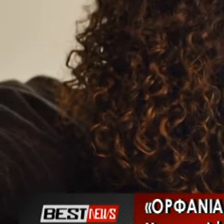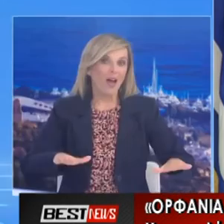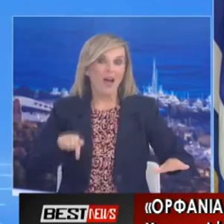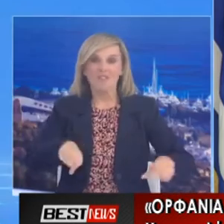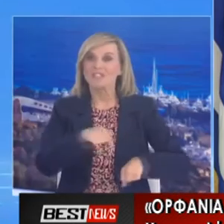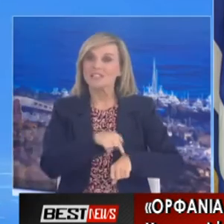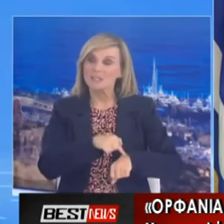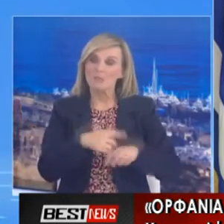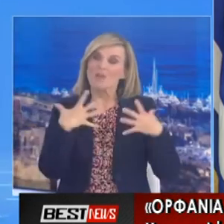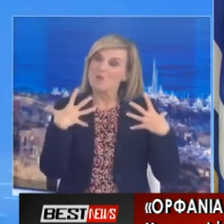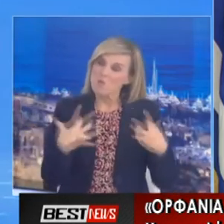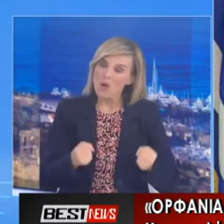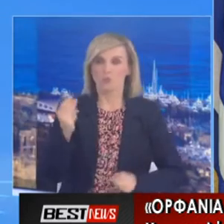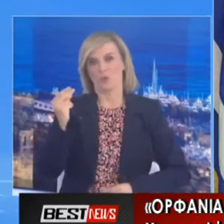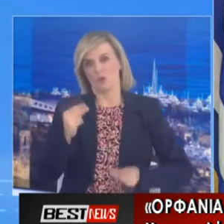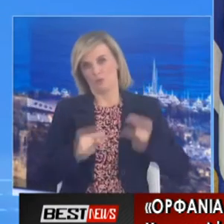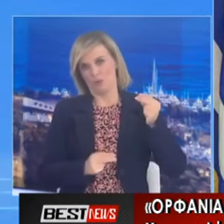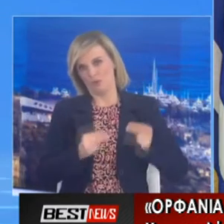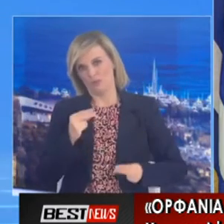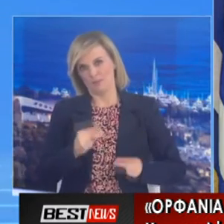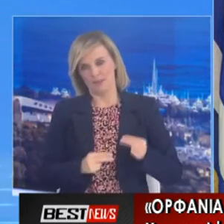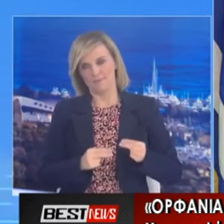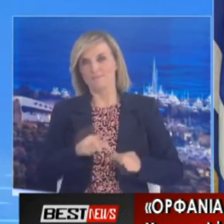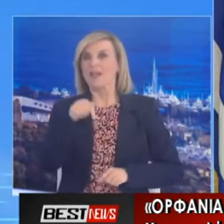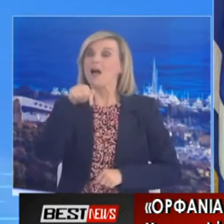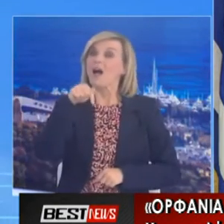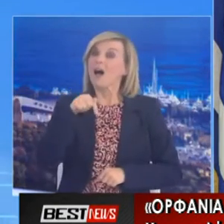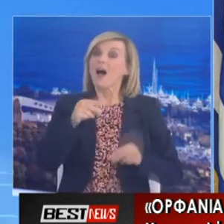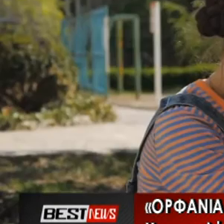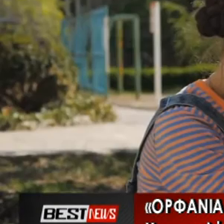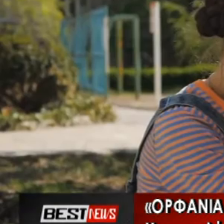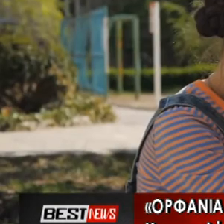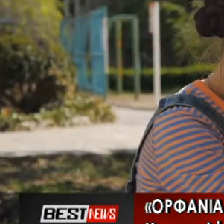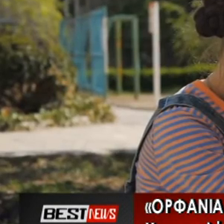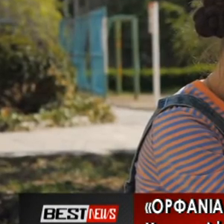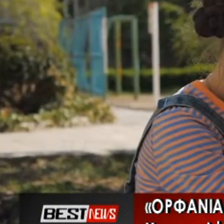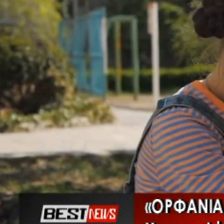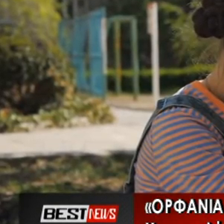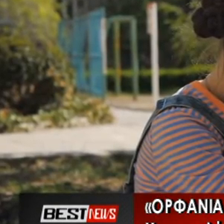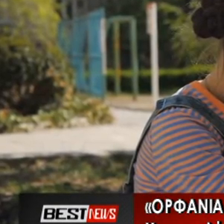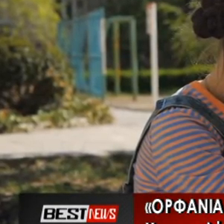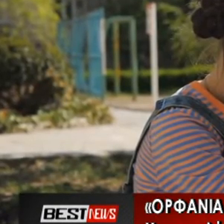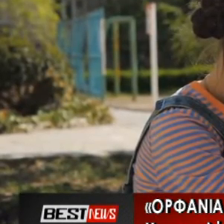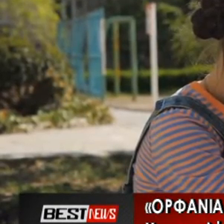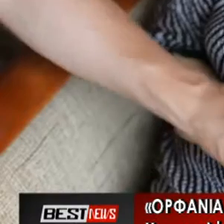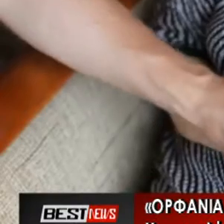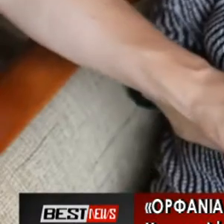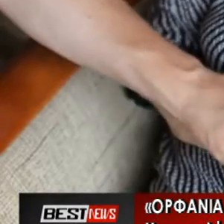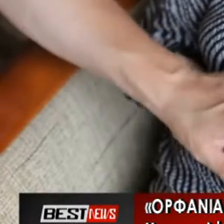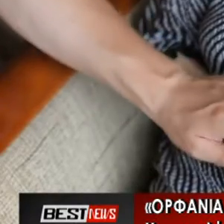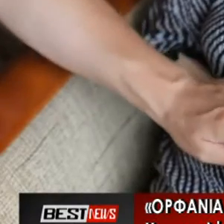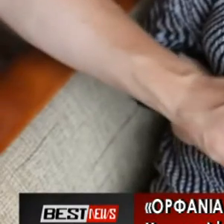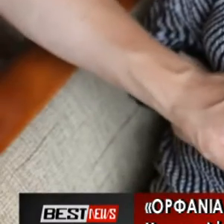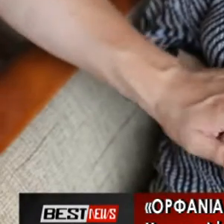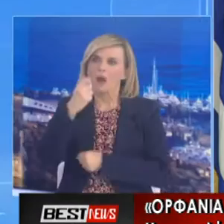ζωής. Έχουμε λοιπόν ένα είδος διαφορετικό long COVID, έχει μεγάλη διάρκεια ζωής.